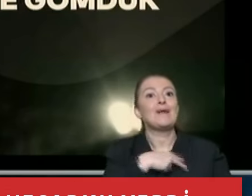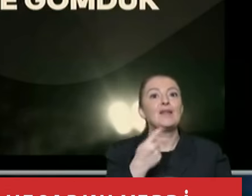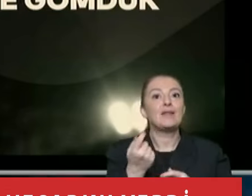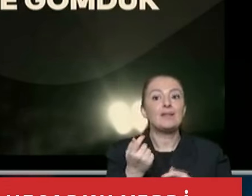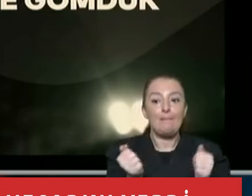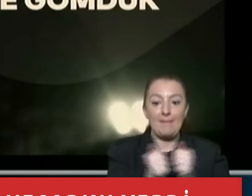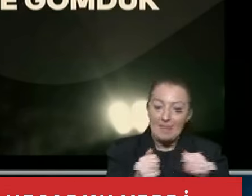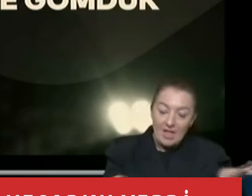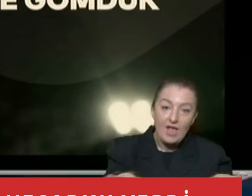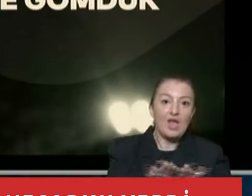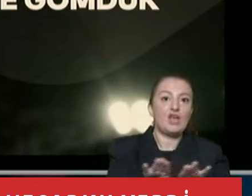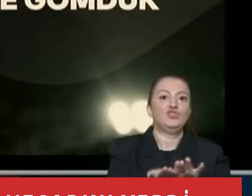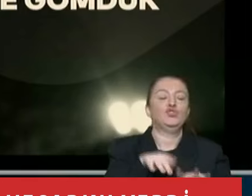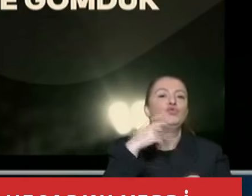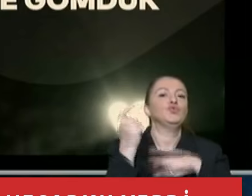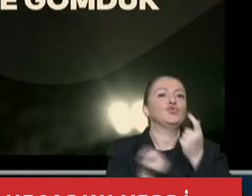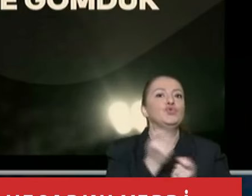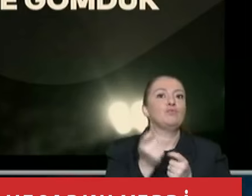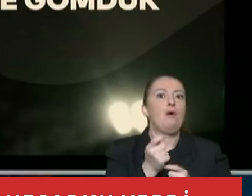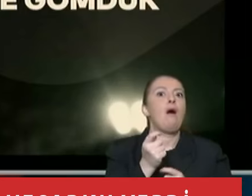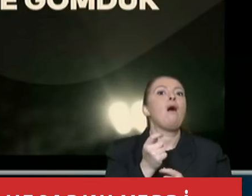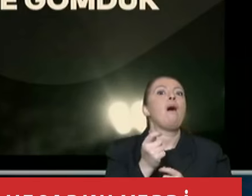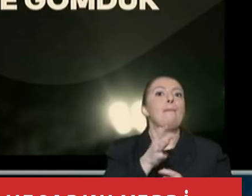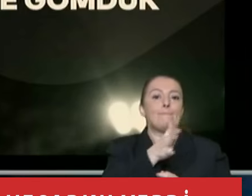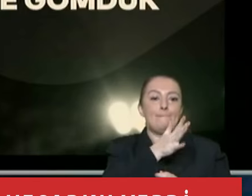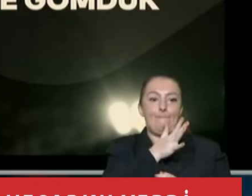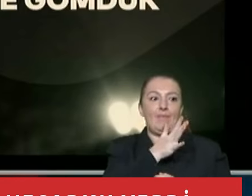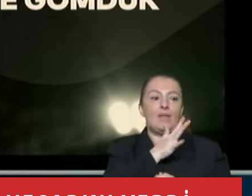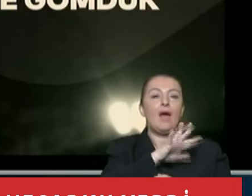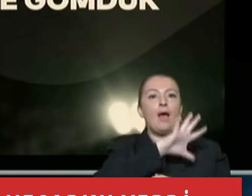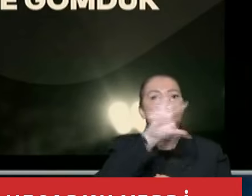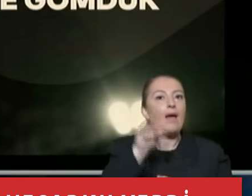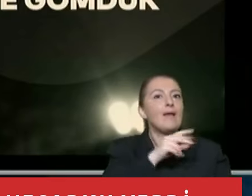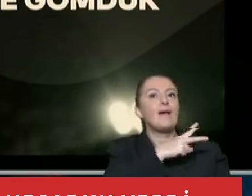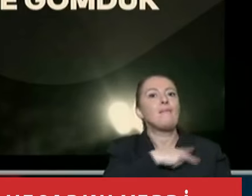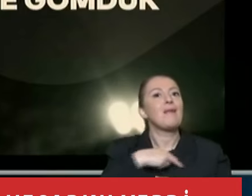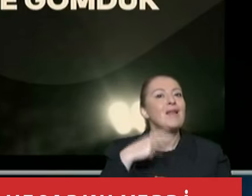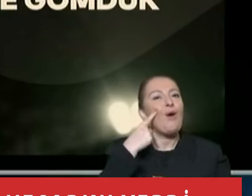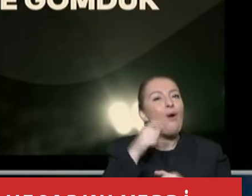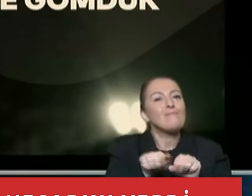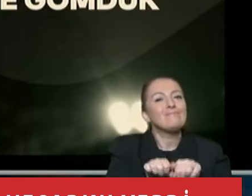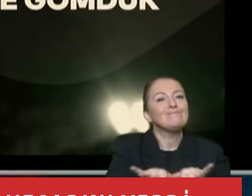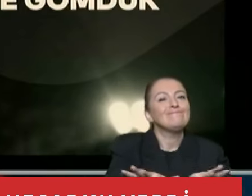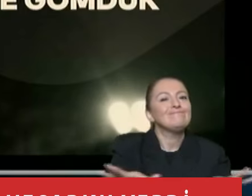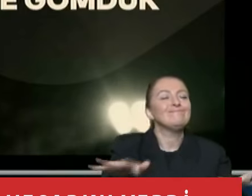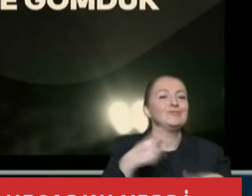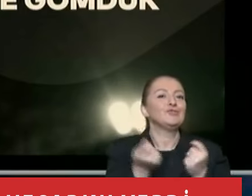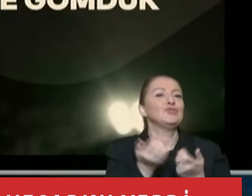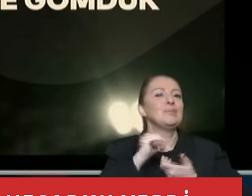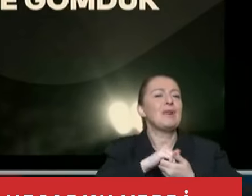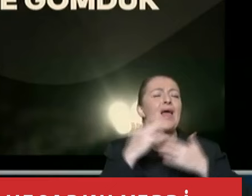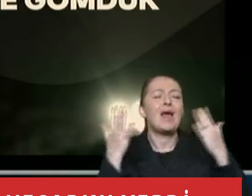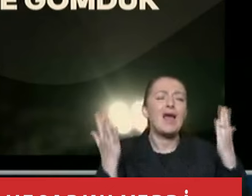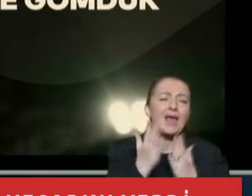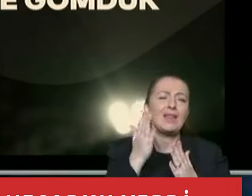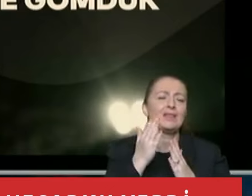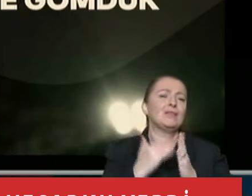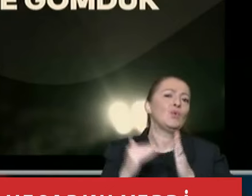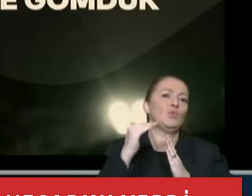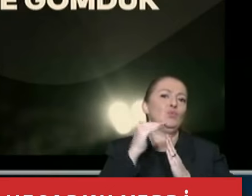şeklinde çalışma bilincinin her belediyeye yansıtılması noktasında işbirliği seviyesini en üst seviyeye taşıma